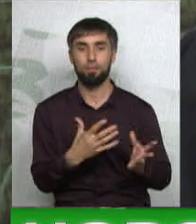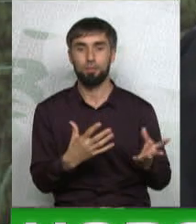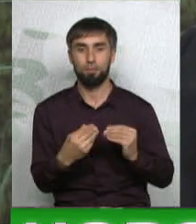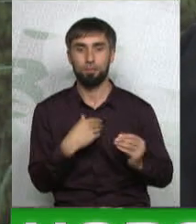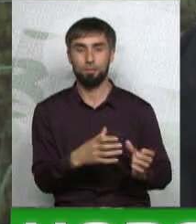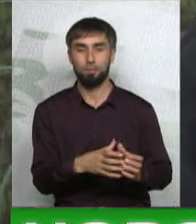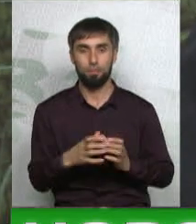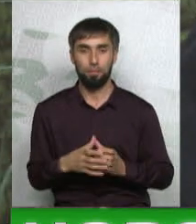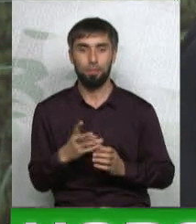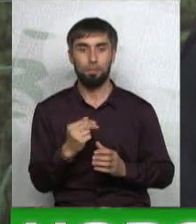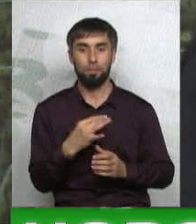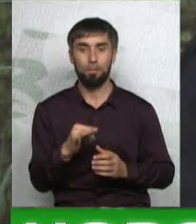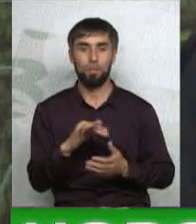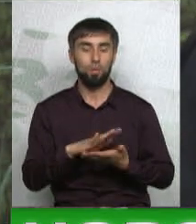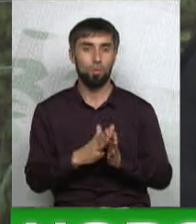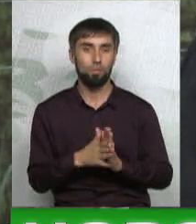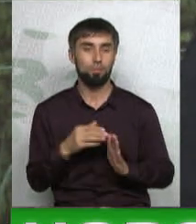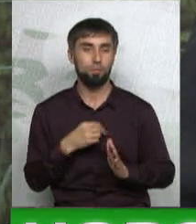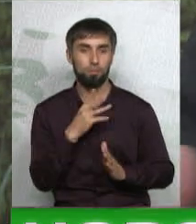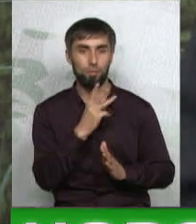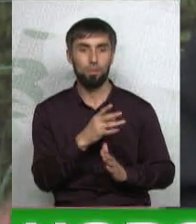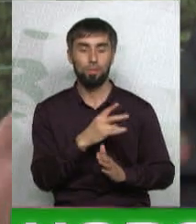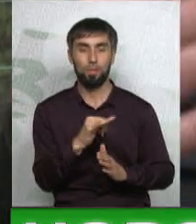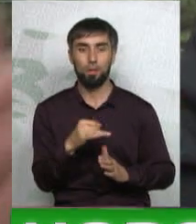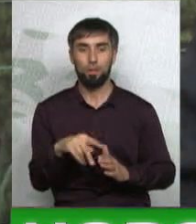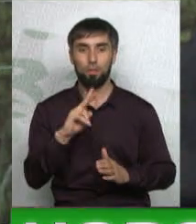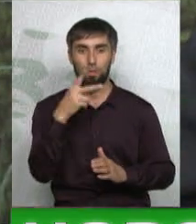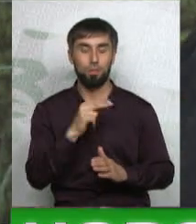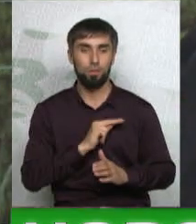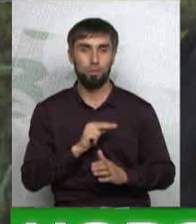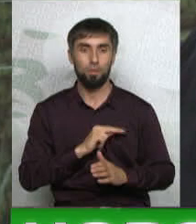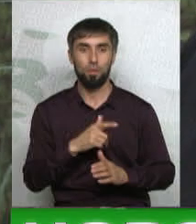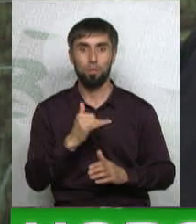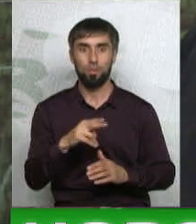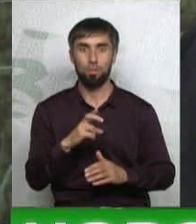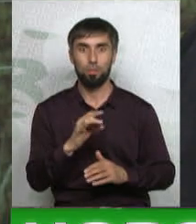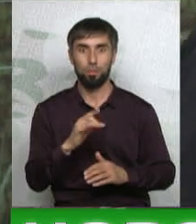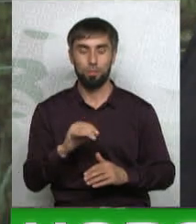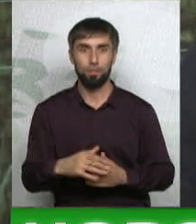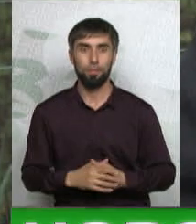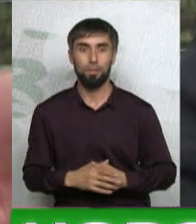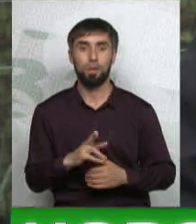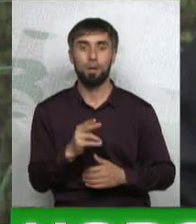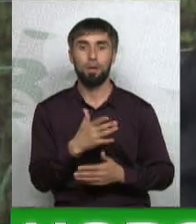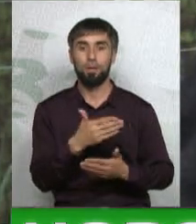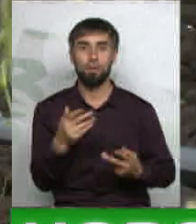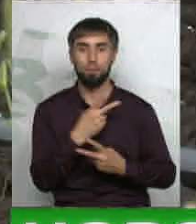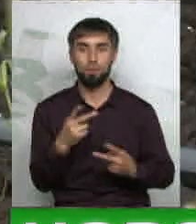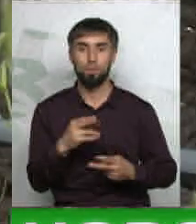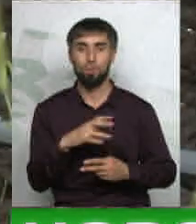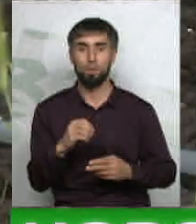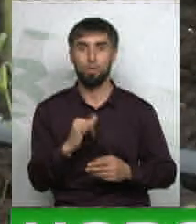себе на определенных условиях. Они сейчас вот эти 2 года работают в Гуп Беркут. Вот как вы видите,